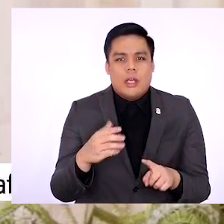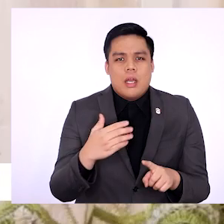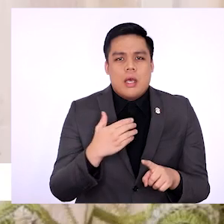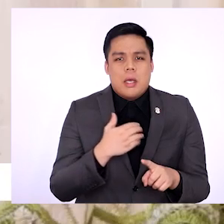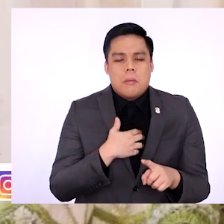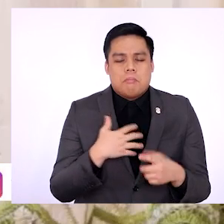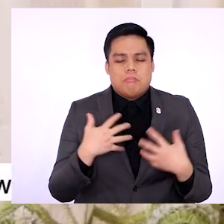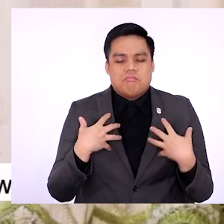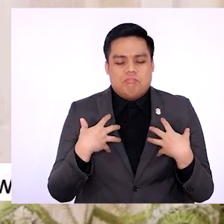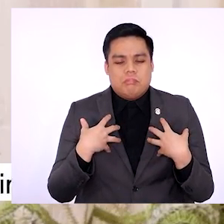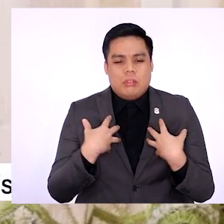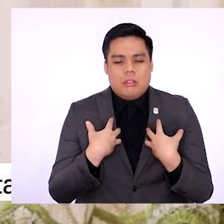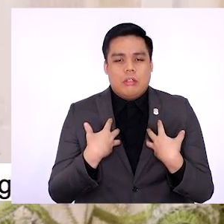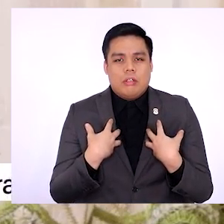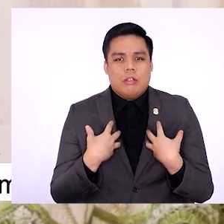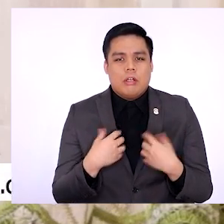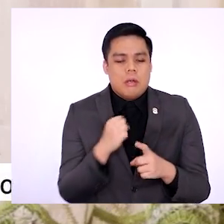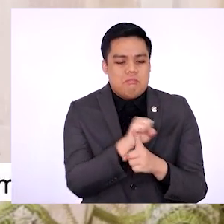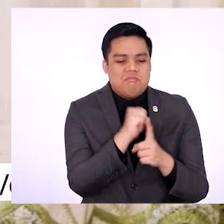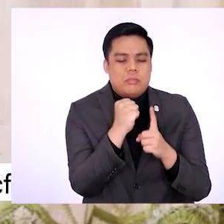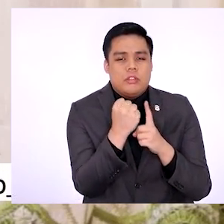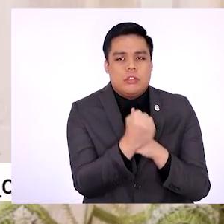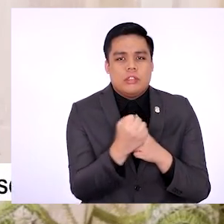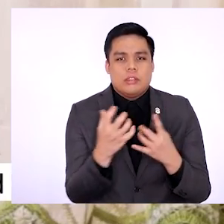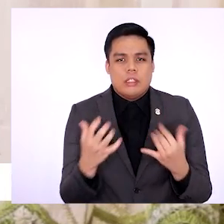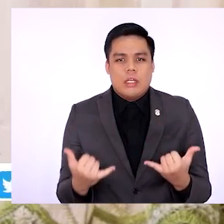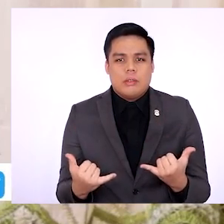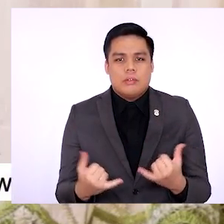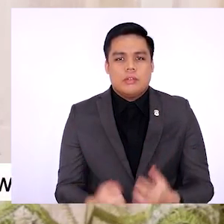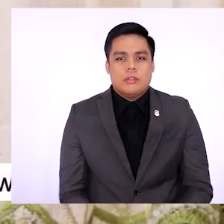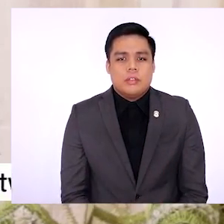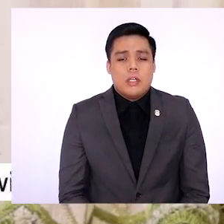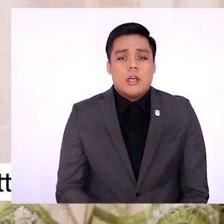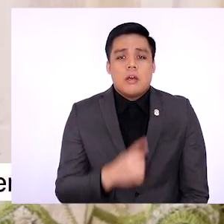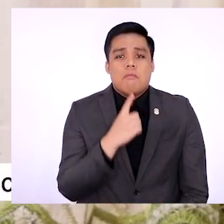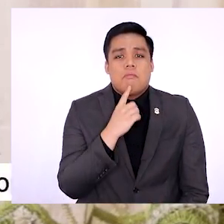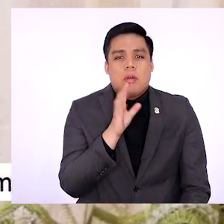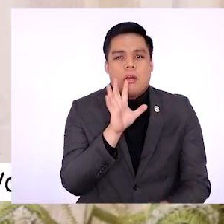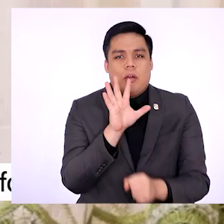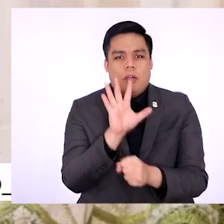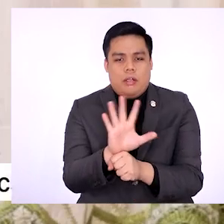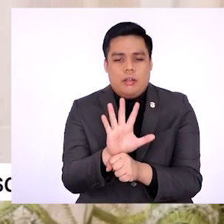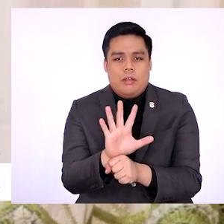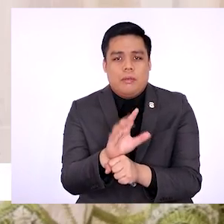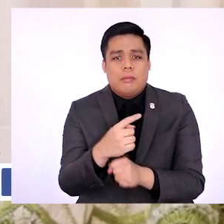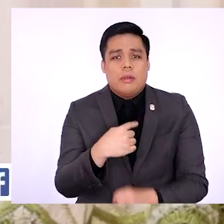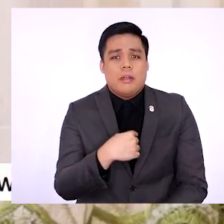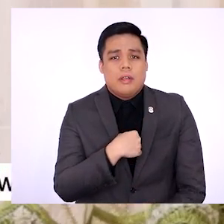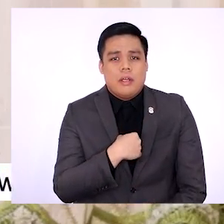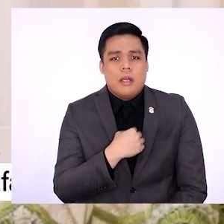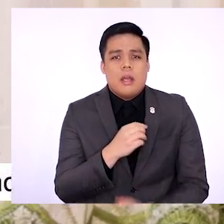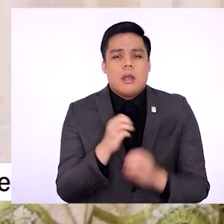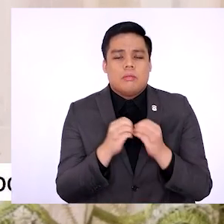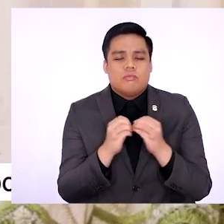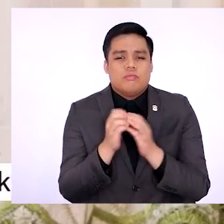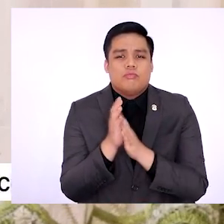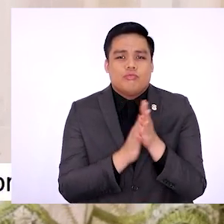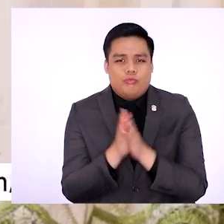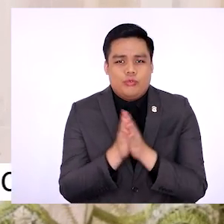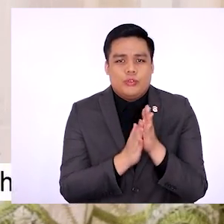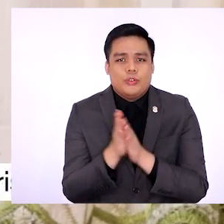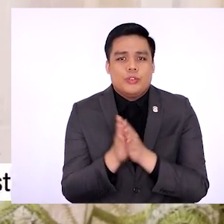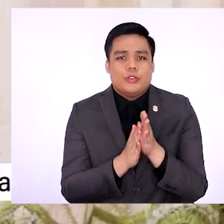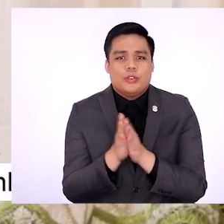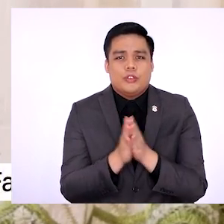talaga kaya na aking kalagayan ko sa ngayon. Kaya pinapangako ko na lamang po na masisiglayin pa namin, total naman